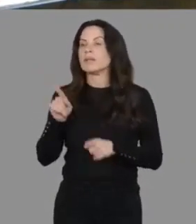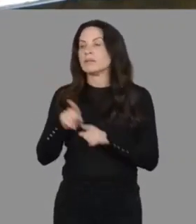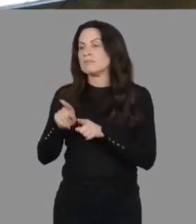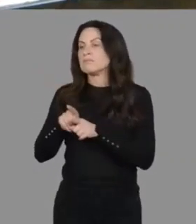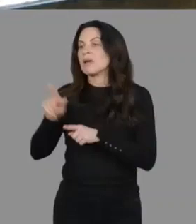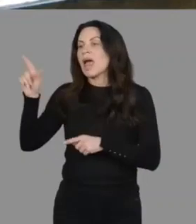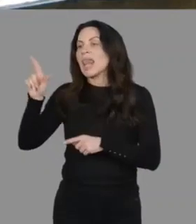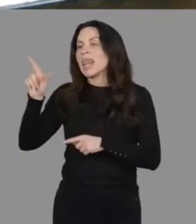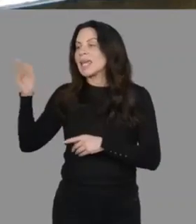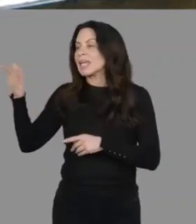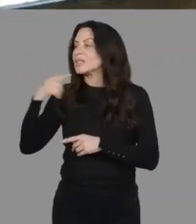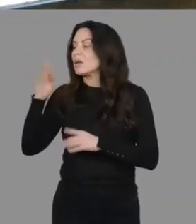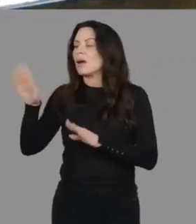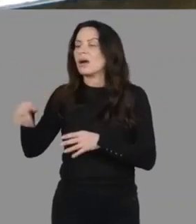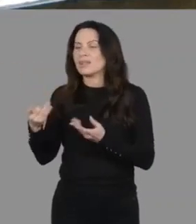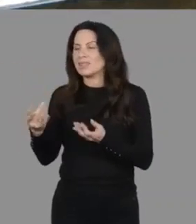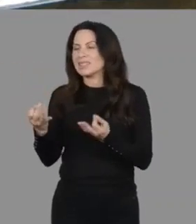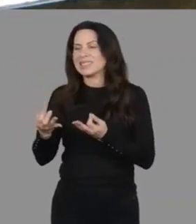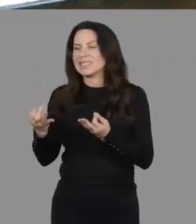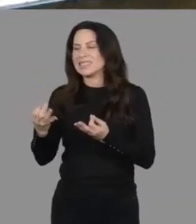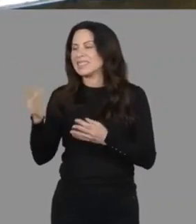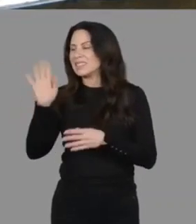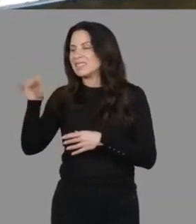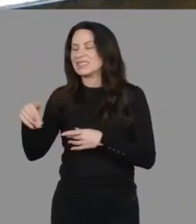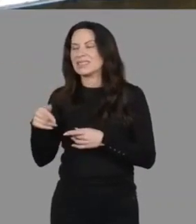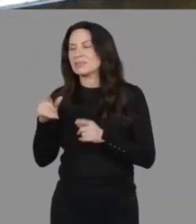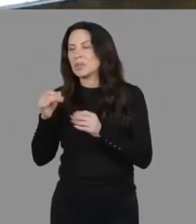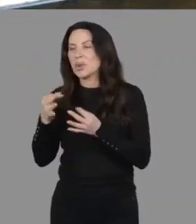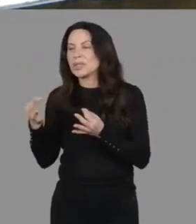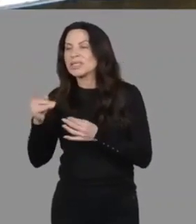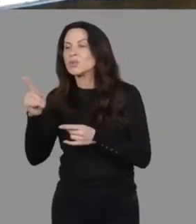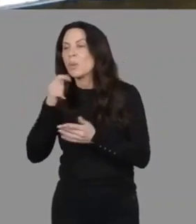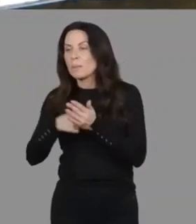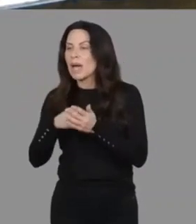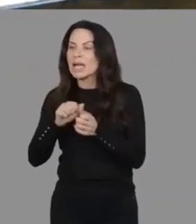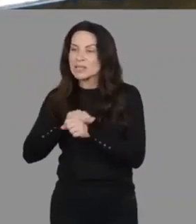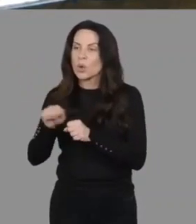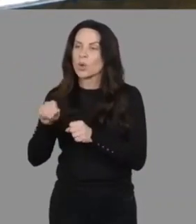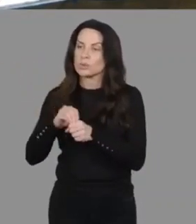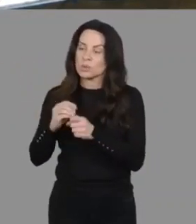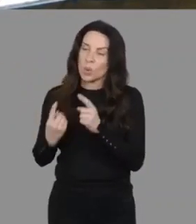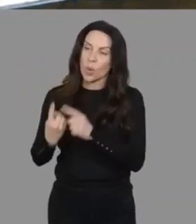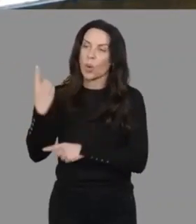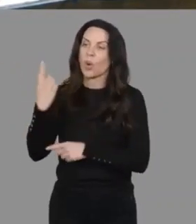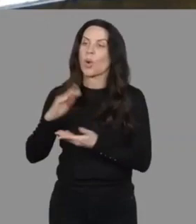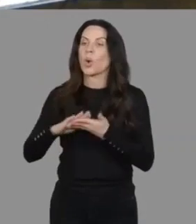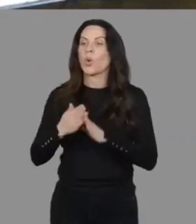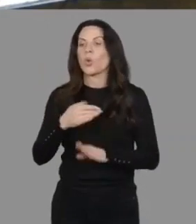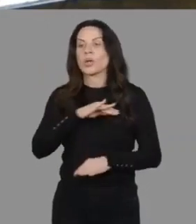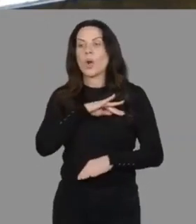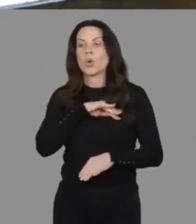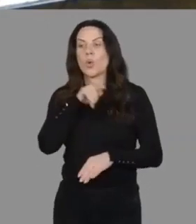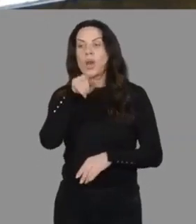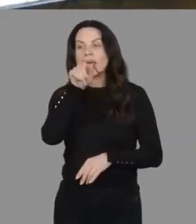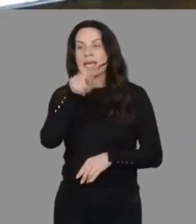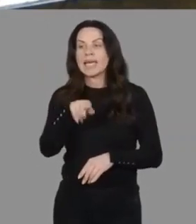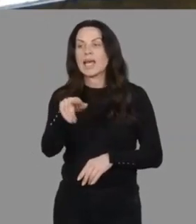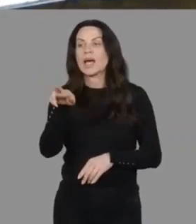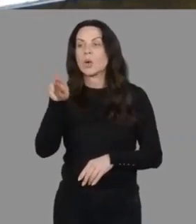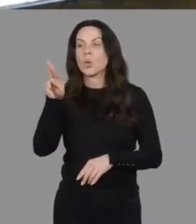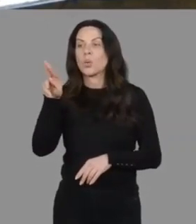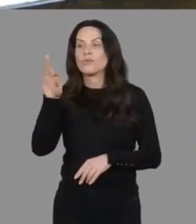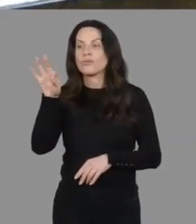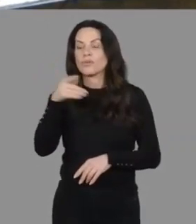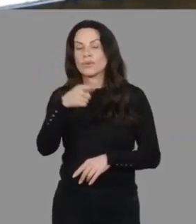nur ein Feigenblatt und die Preise sind weiterhin zu hoch. Man kann auch mit der Kollege Ruff, fand ich auch eine sehr schöne Geschichte, das ist leider